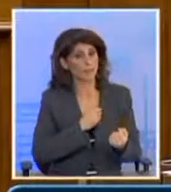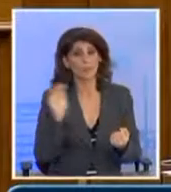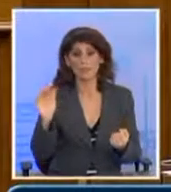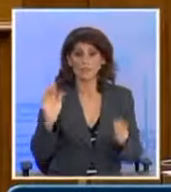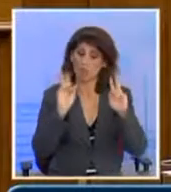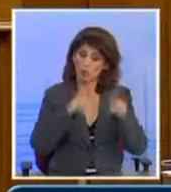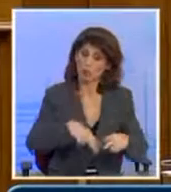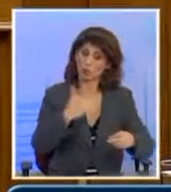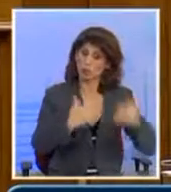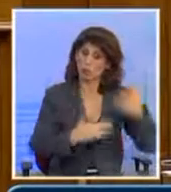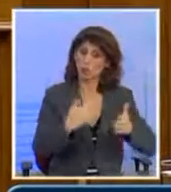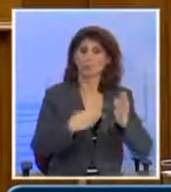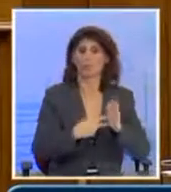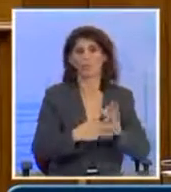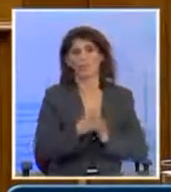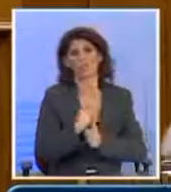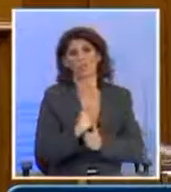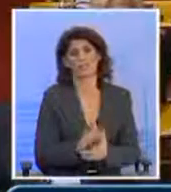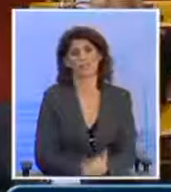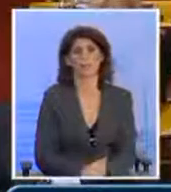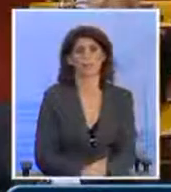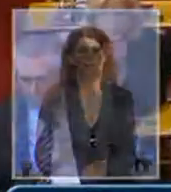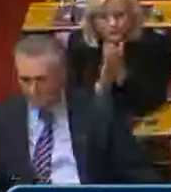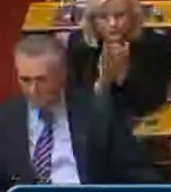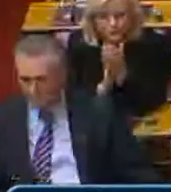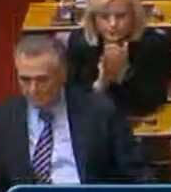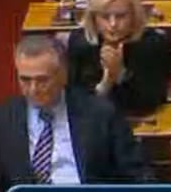καλώ να εγκρίνετε τον προεπλογισμό του 2014.